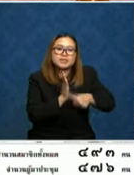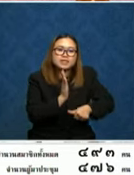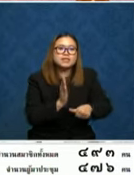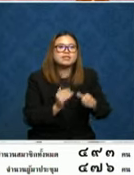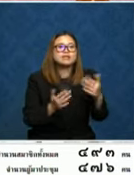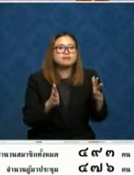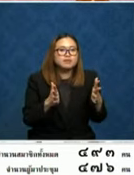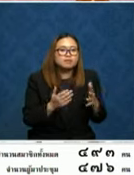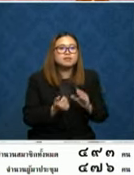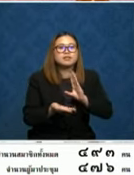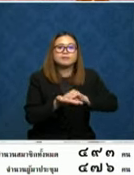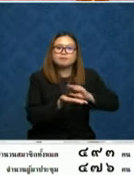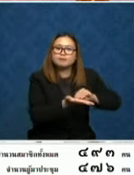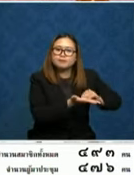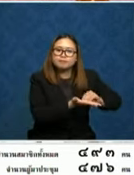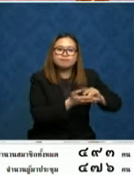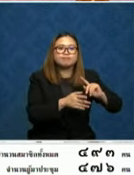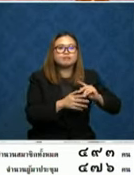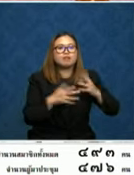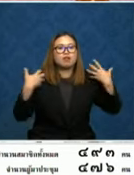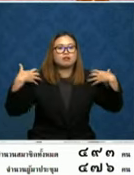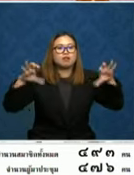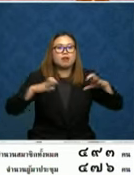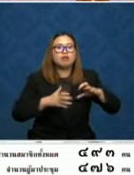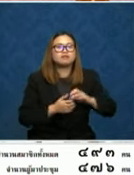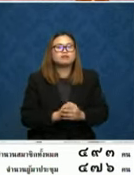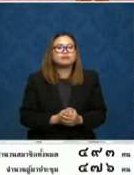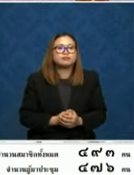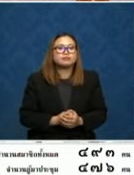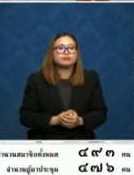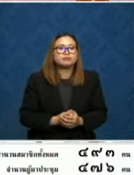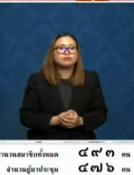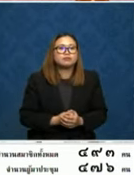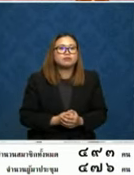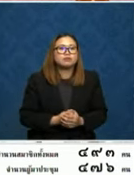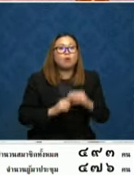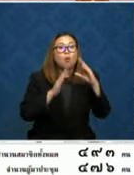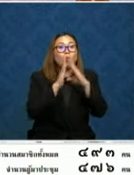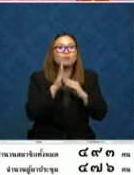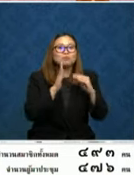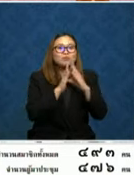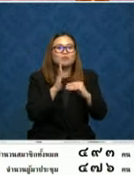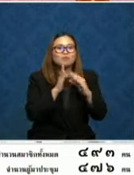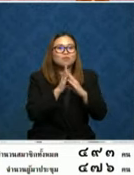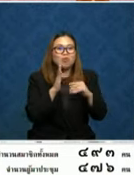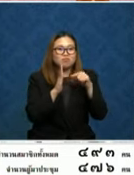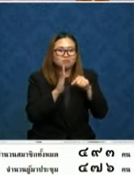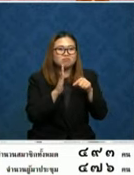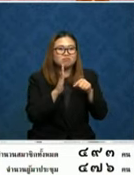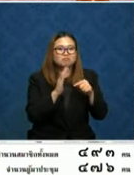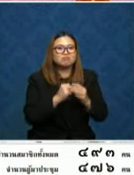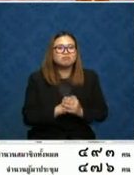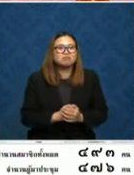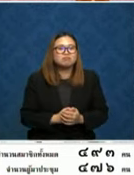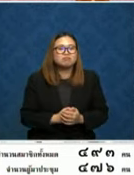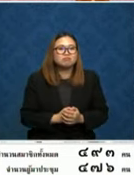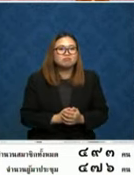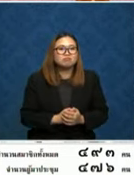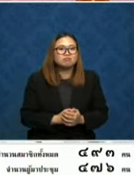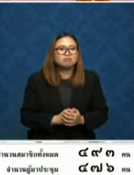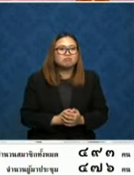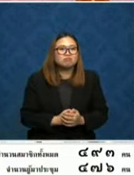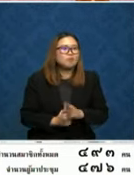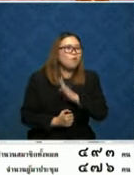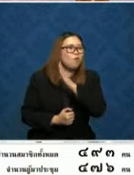โอกาสในการจัดเก็บรายได้เข้าภาครัฐนะครับแล้วเจอไหมครับอบรมสัมมนาไม่มีเลยนะครับเกี่ยวกับเรื่องการทุจริตหรือ